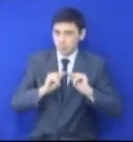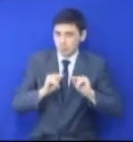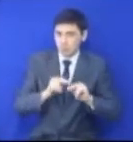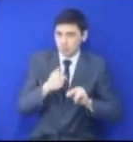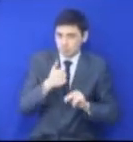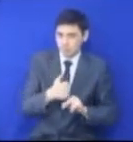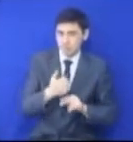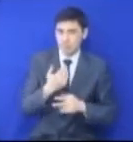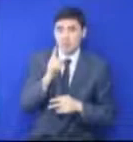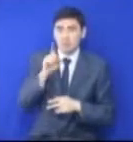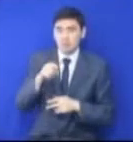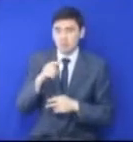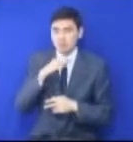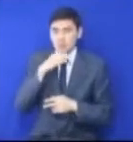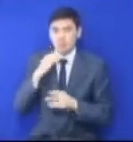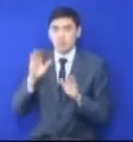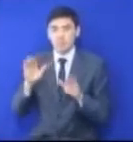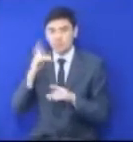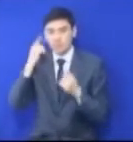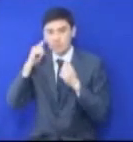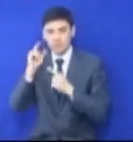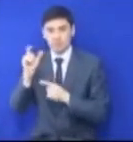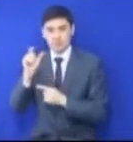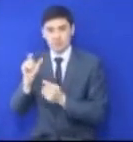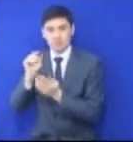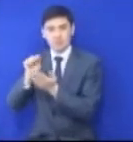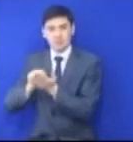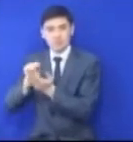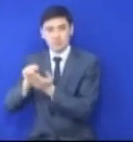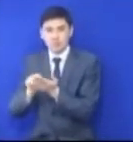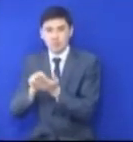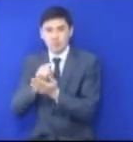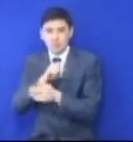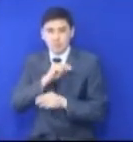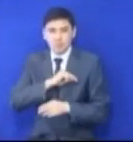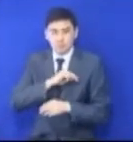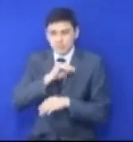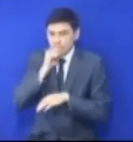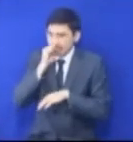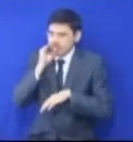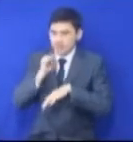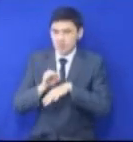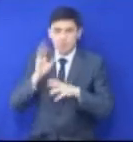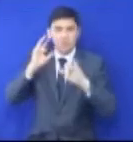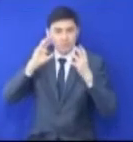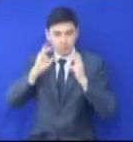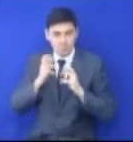учитель. Ельдар даже написал несколько песен. Очень ответственно подходит к каждому своему произведению.